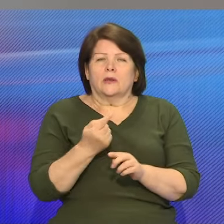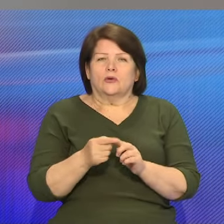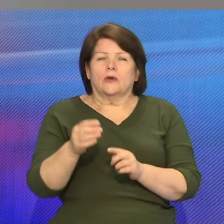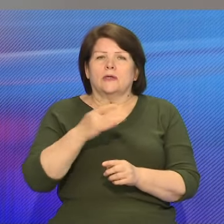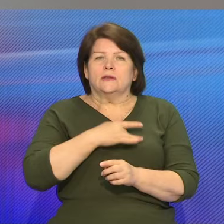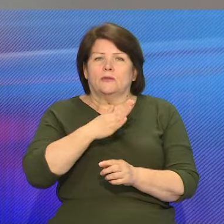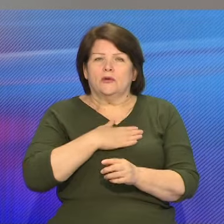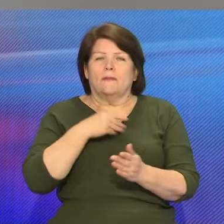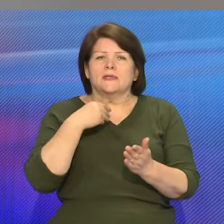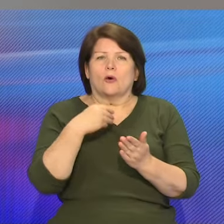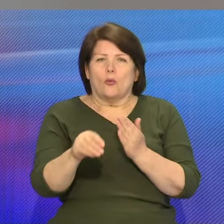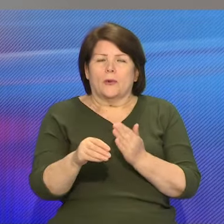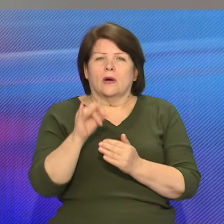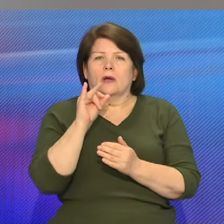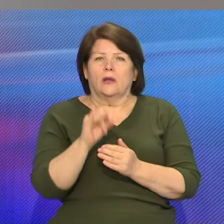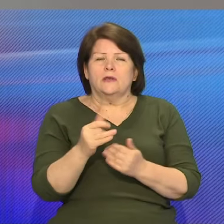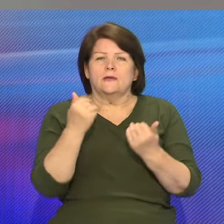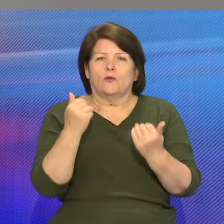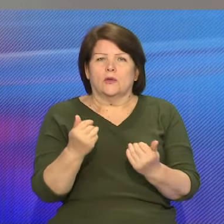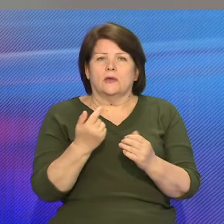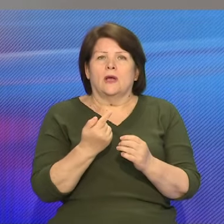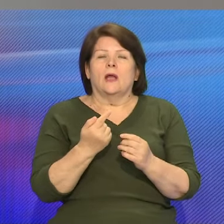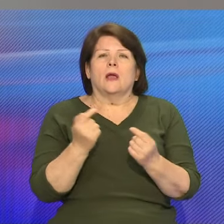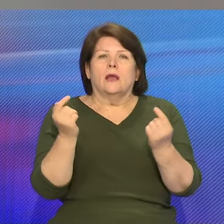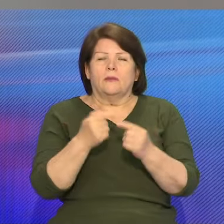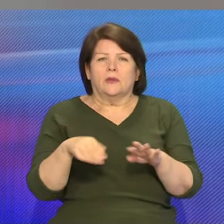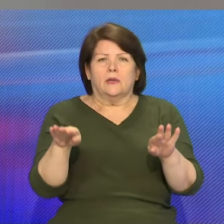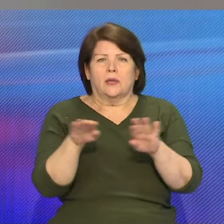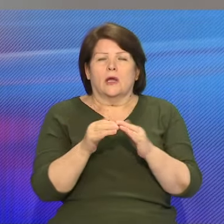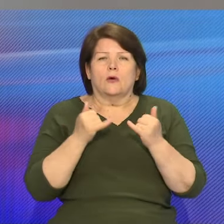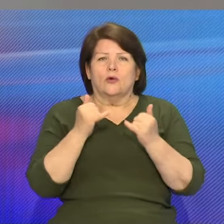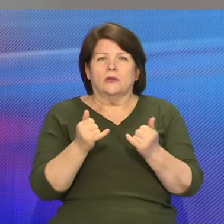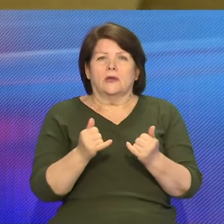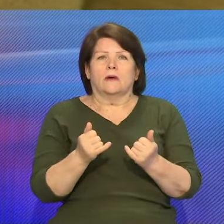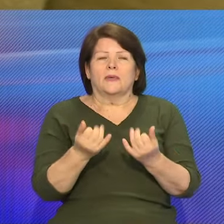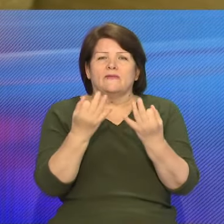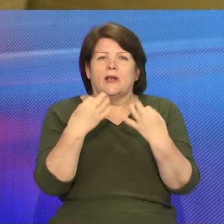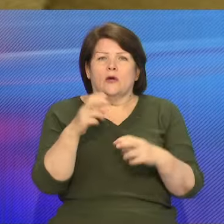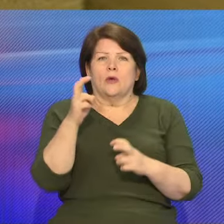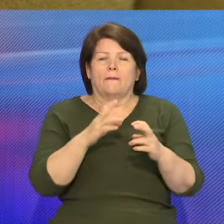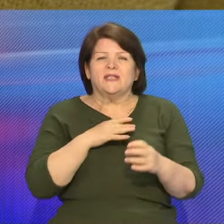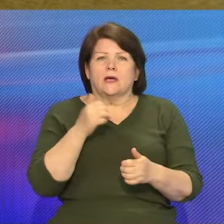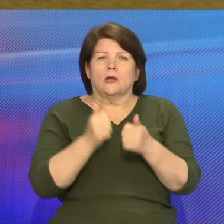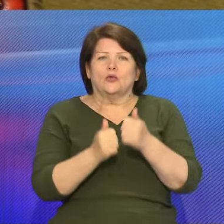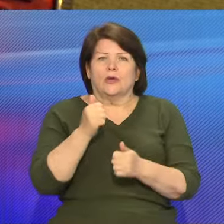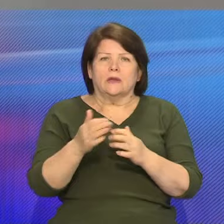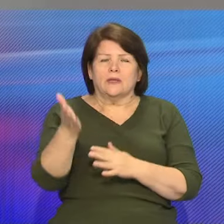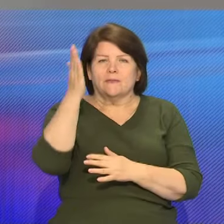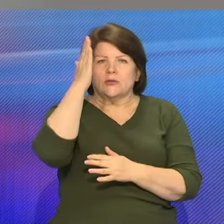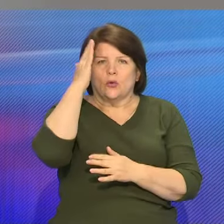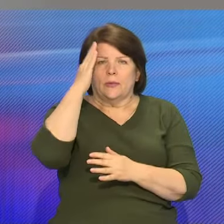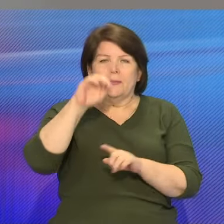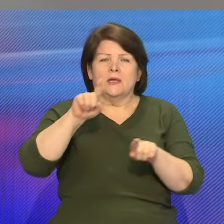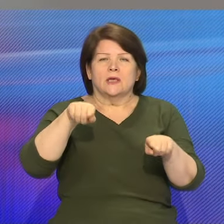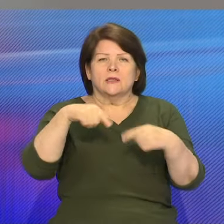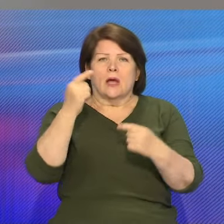пры закупках. І гэта сегодня именно эти льготы позволяют сегодня предприятиям быть конкурентоспособными. Создание